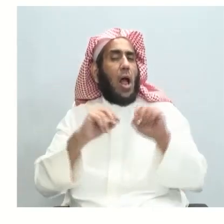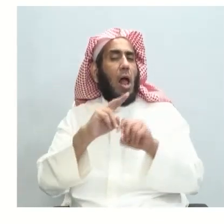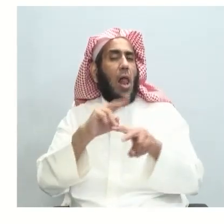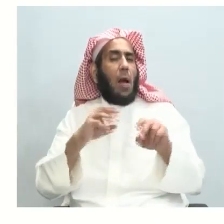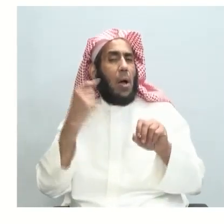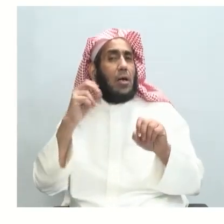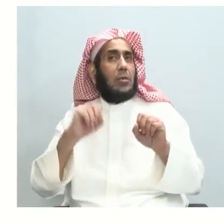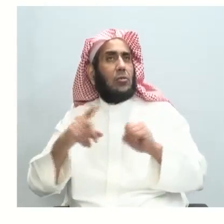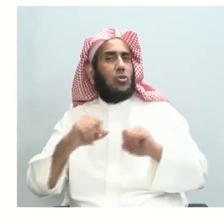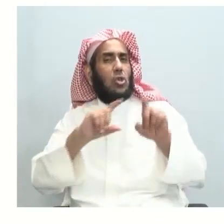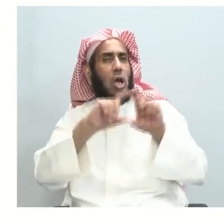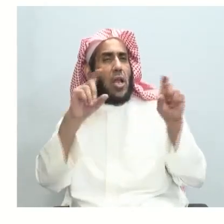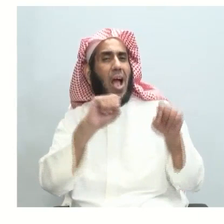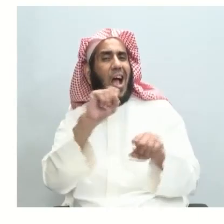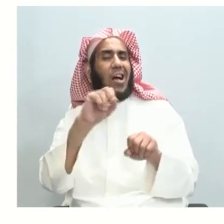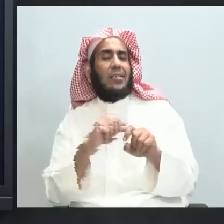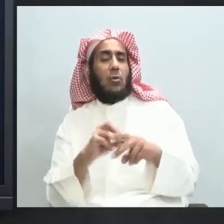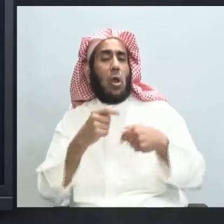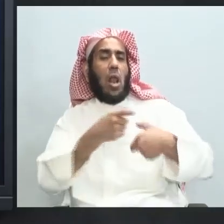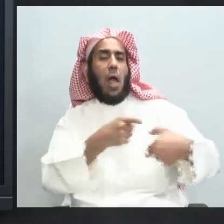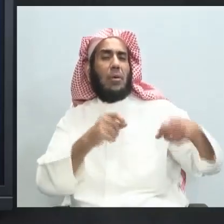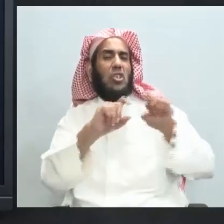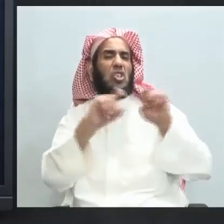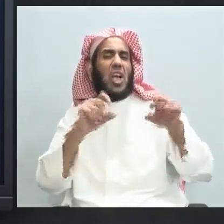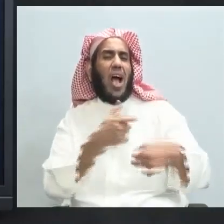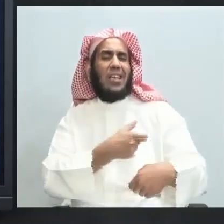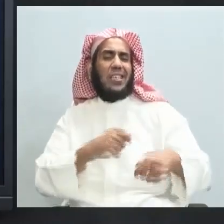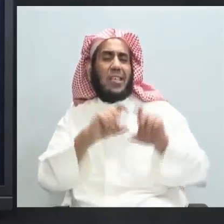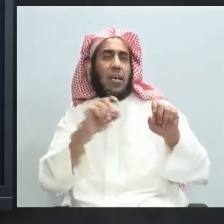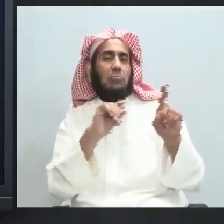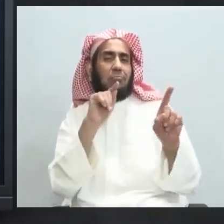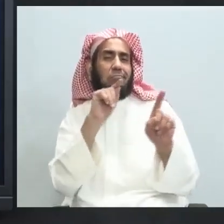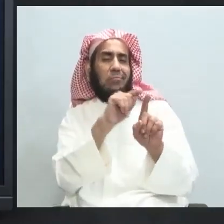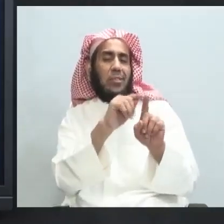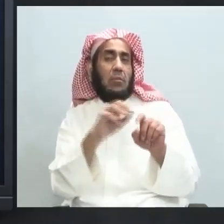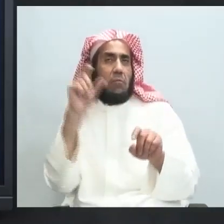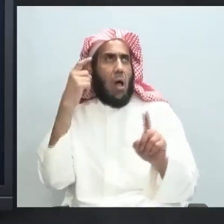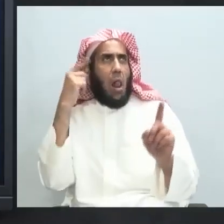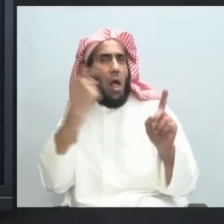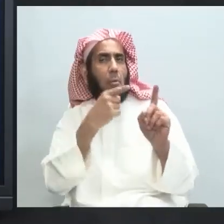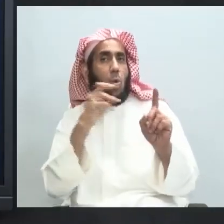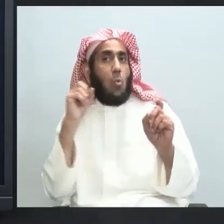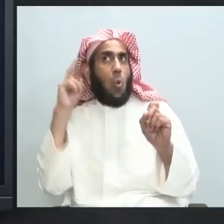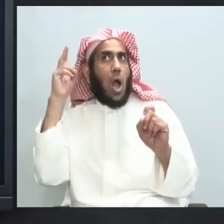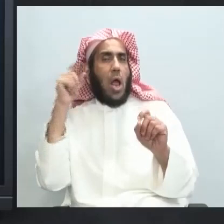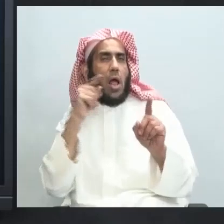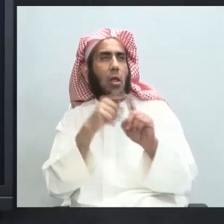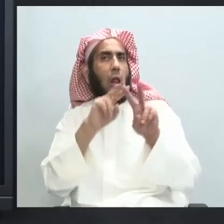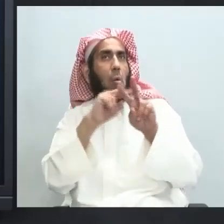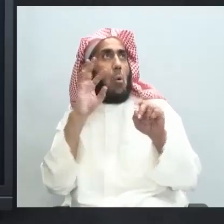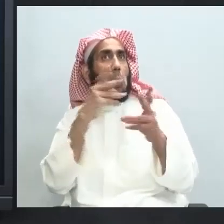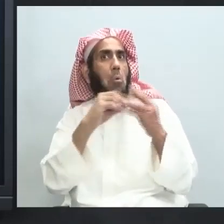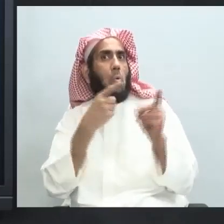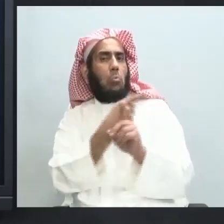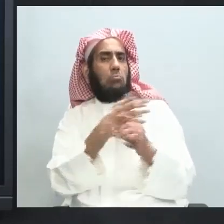التجاريه كما تعلم كل منظمه لديها علامه تجاريه هي تستهدف العميل ان يك له وعي عن هذه العلامه ما الذي